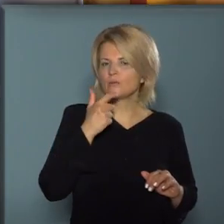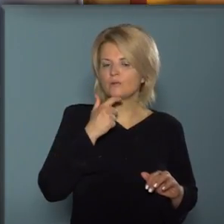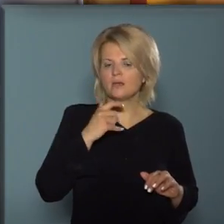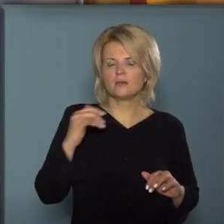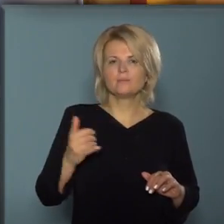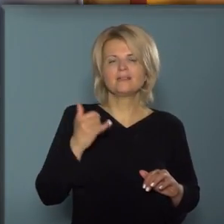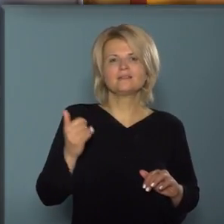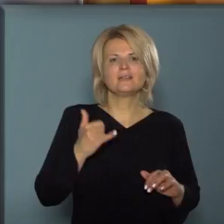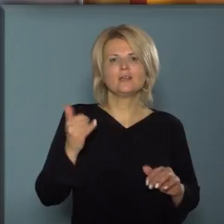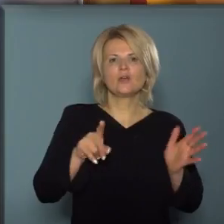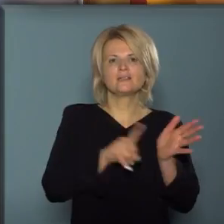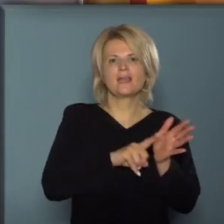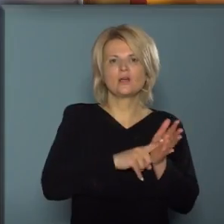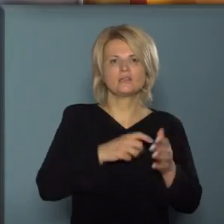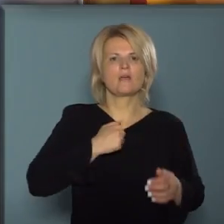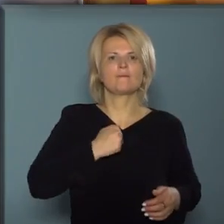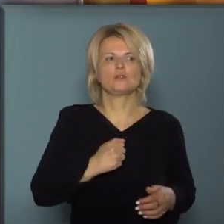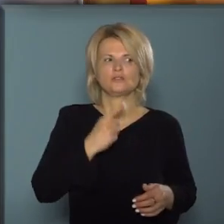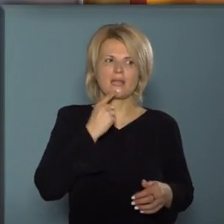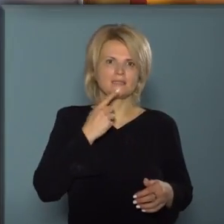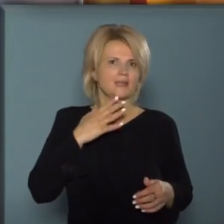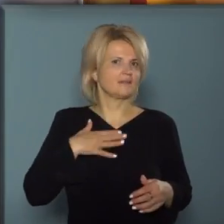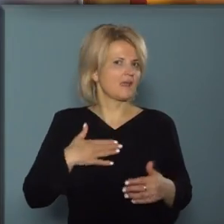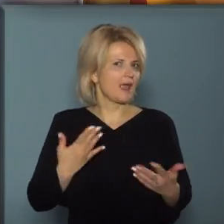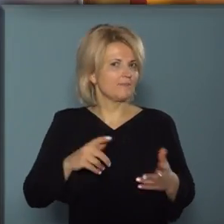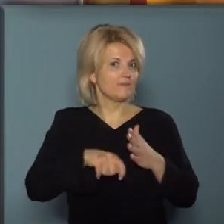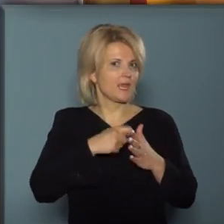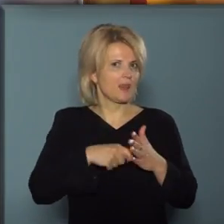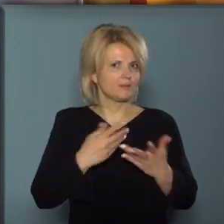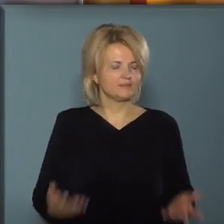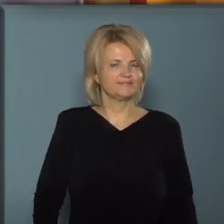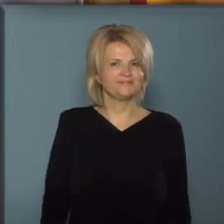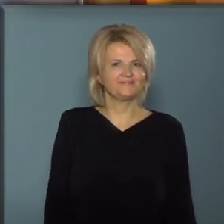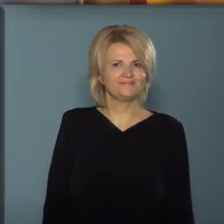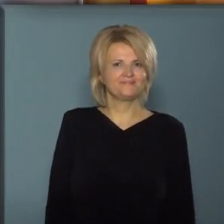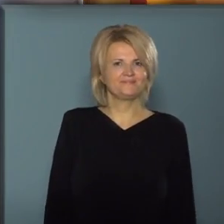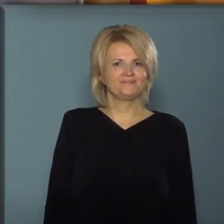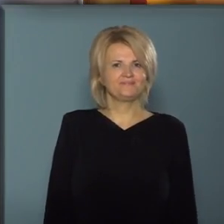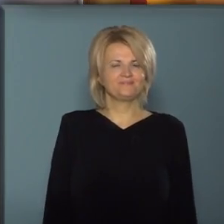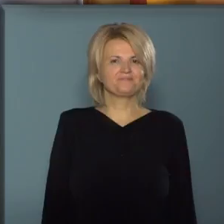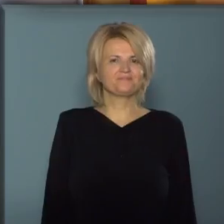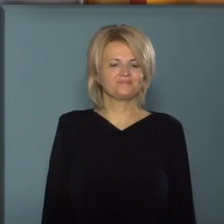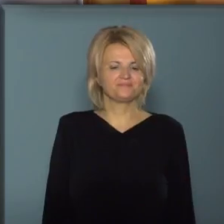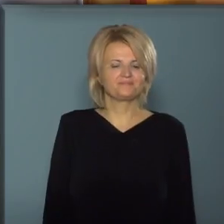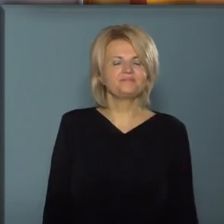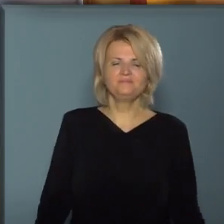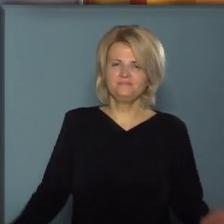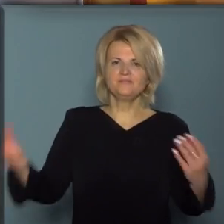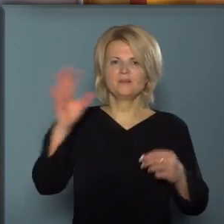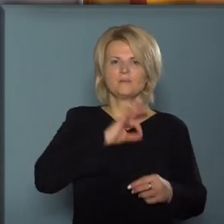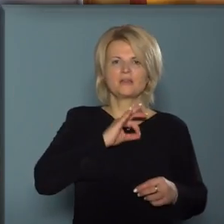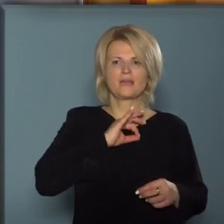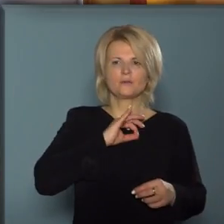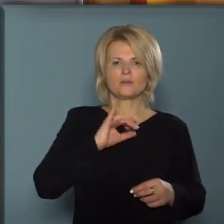tehát mindig a negatív hősök tetszettek így a filmben, amit néztem. Úgyhogy így